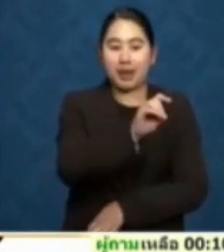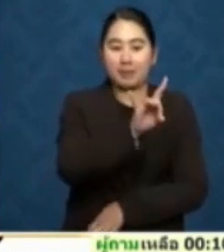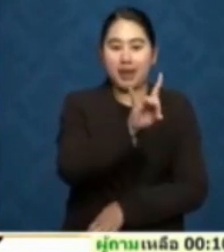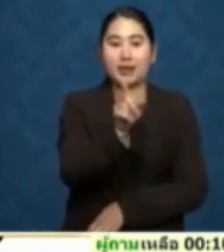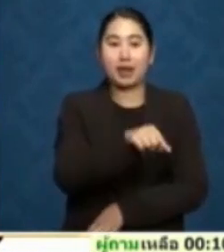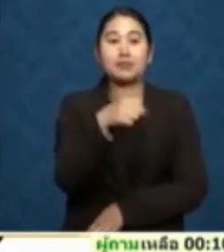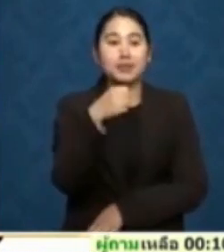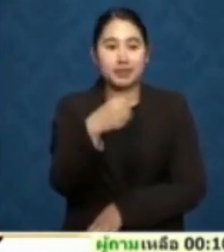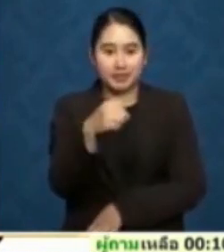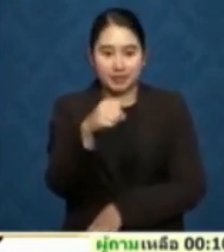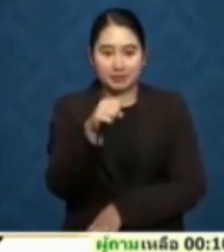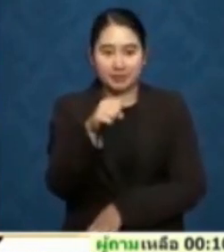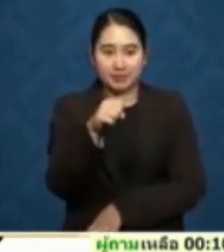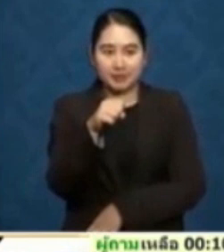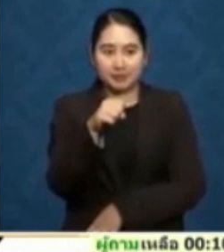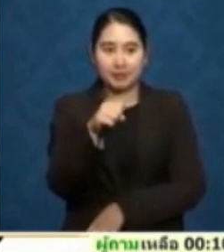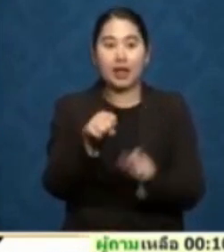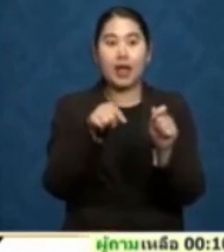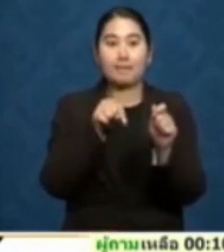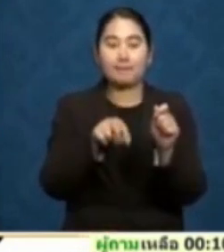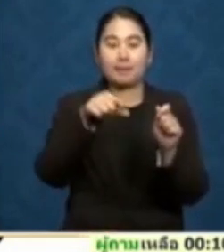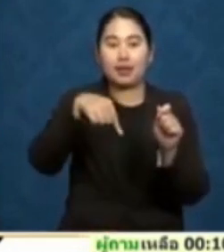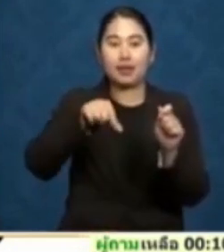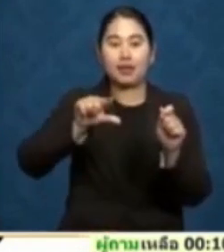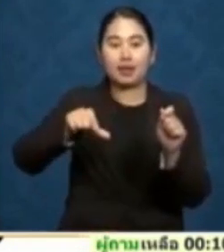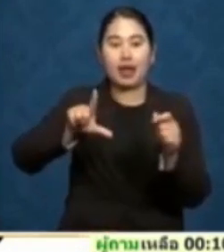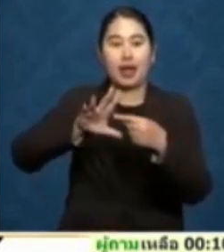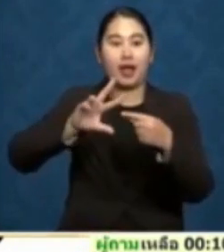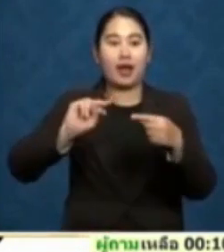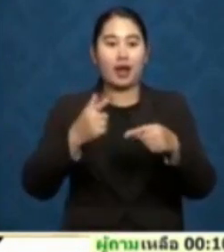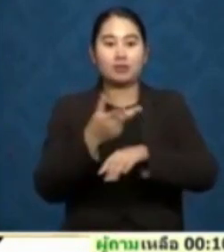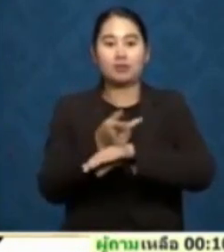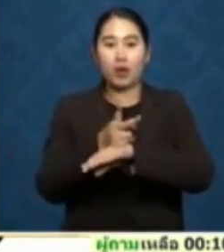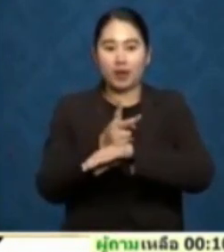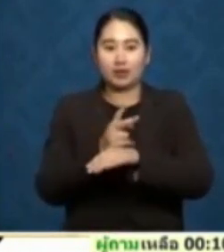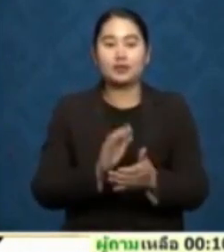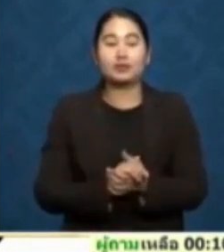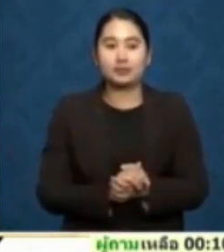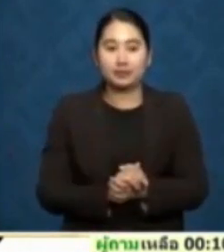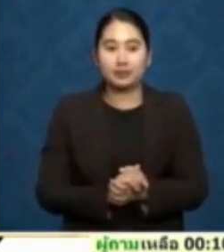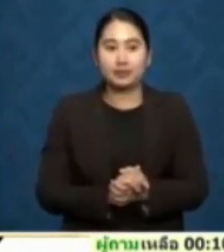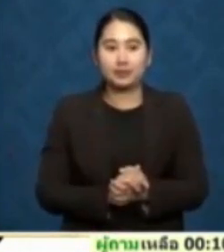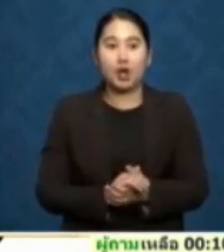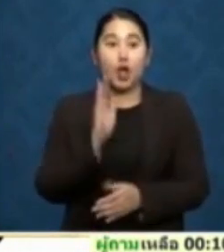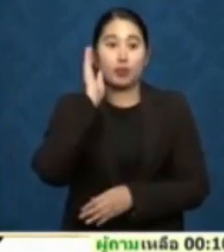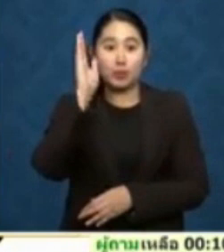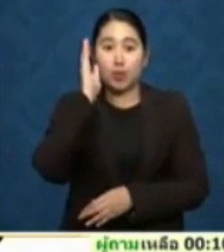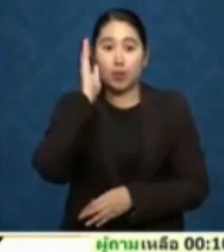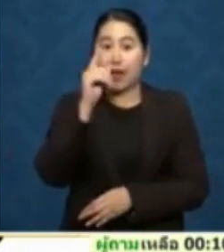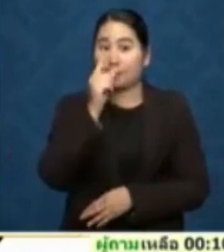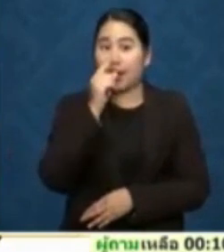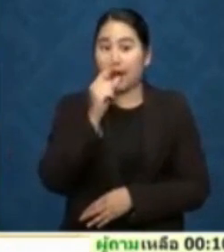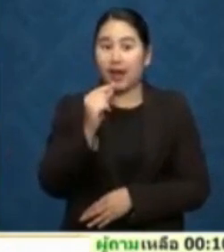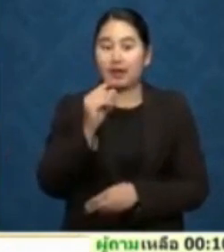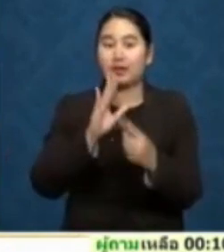ที่2ตำบลปากคอกอำเภอถลางจังหวัดภูเก็ตนายเดวิดเป็นประธานกรรม